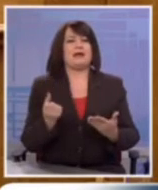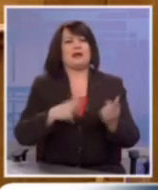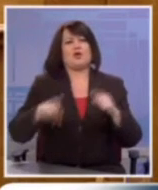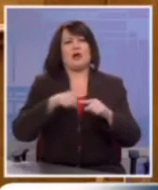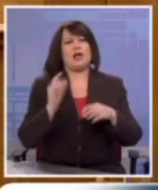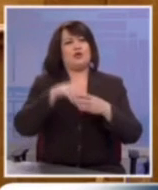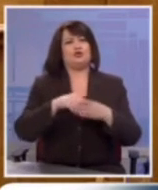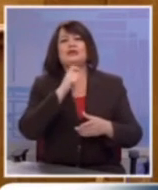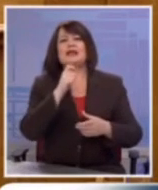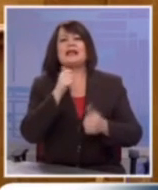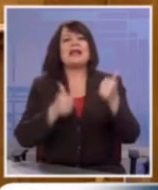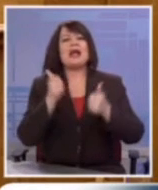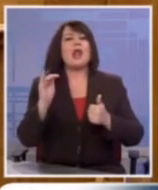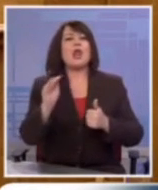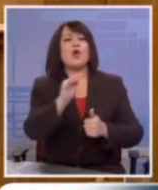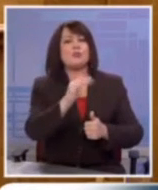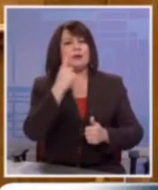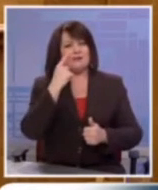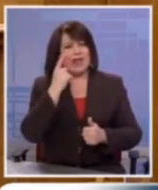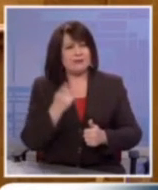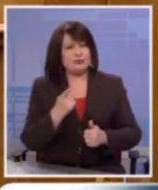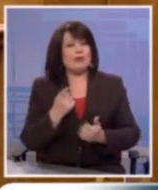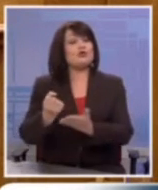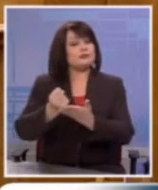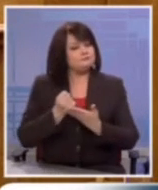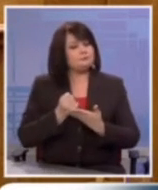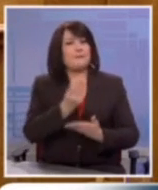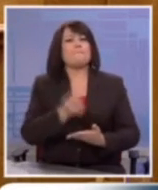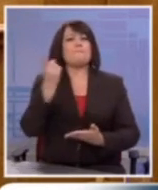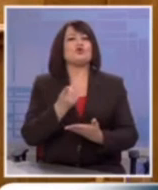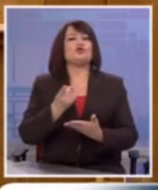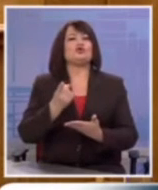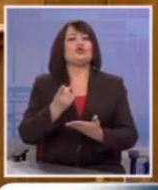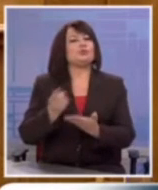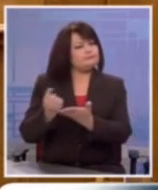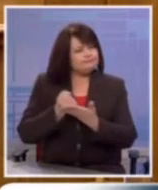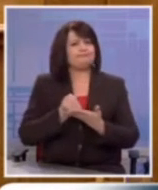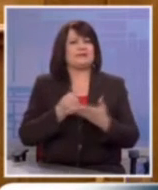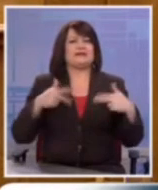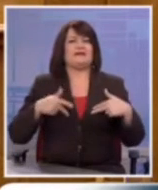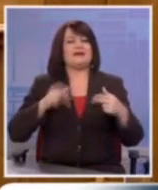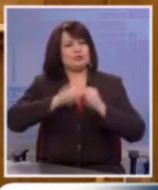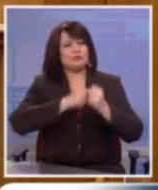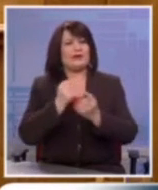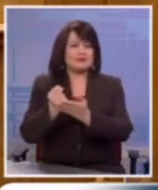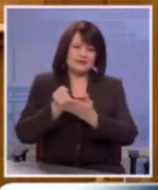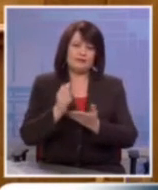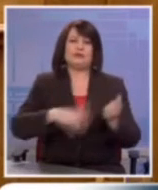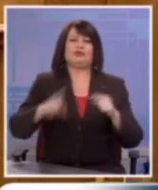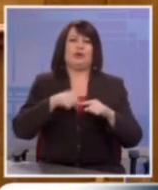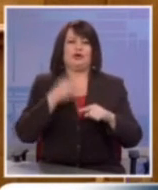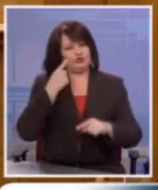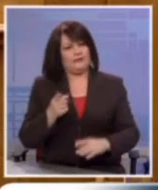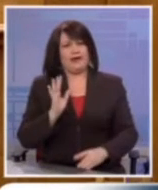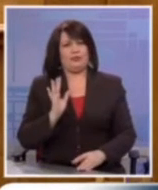των δημοσκοπήσεων που διαπιστώνουμε μια ευρύτατη υποστήριξη στην ελληνική κυβέρνηση, στην προσπάθειά της, αλλά και